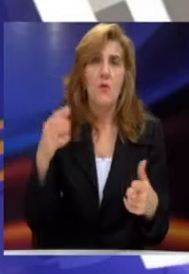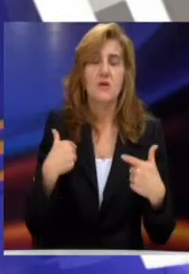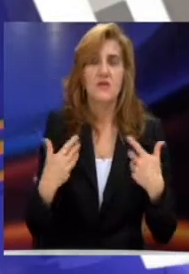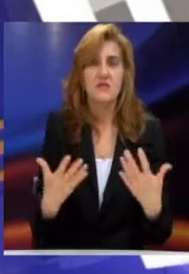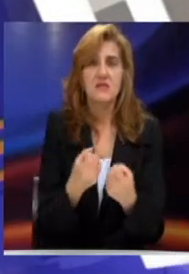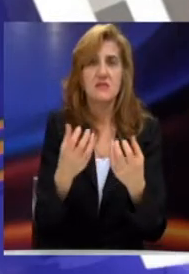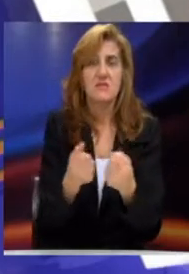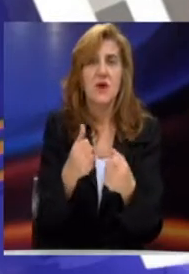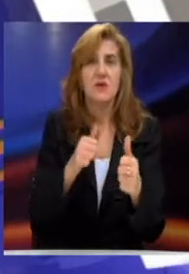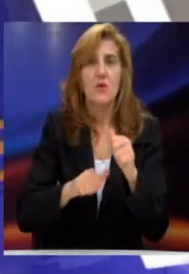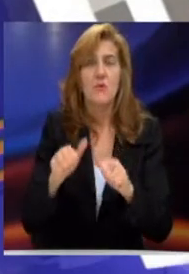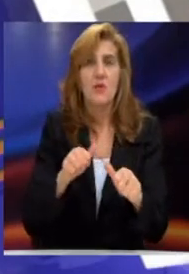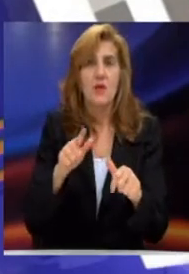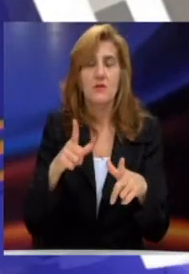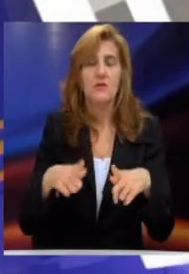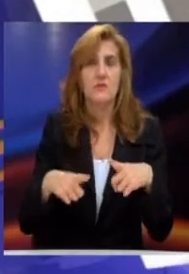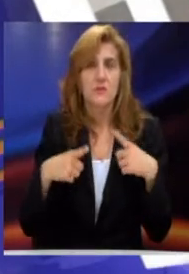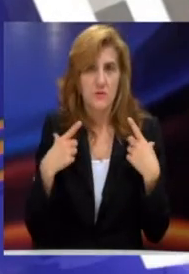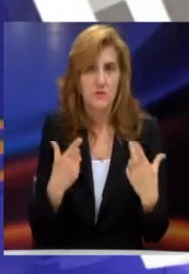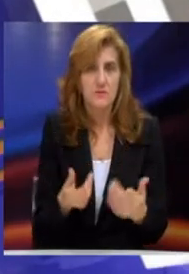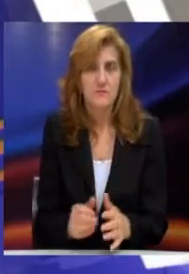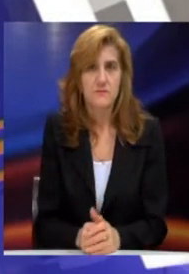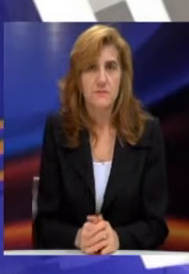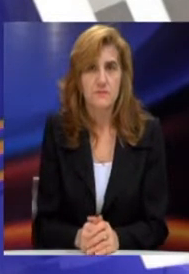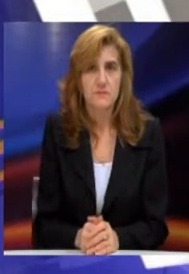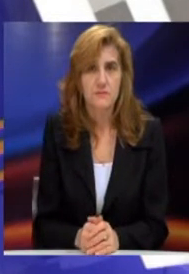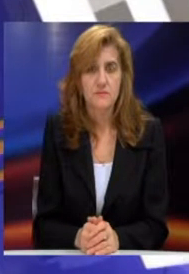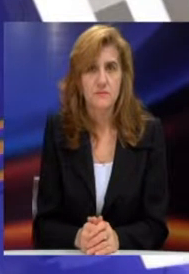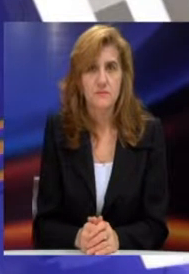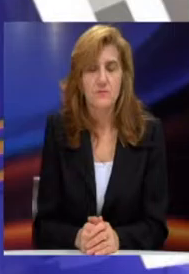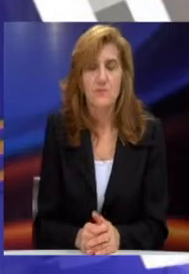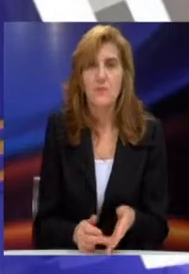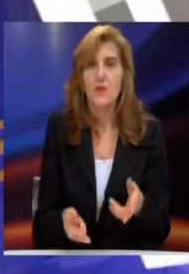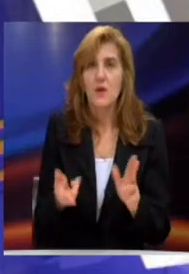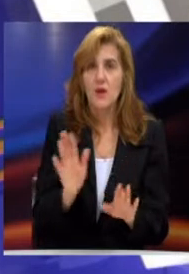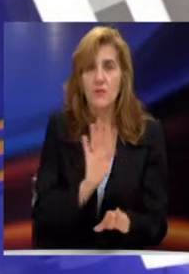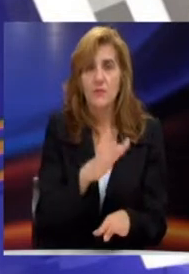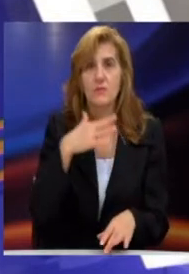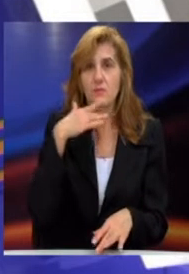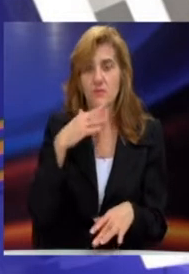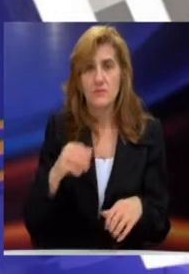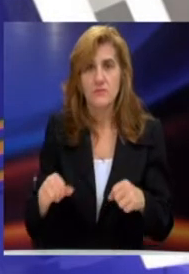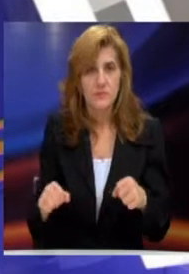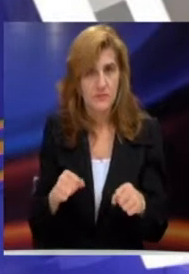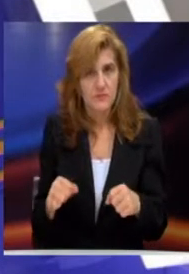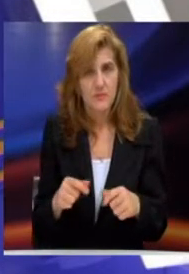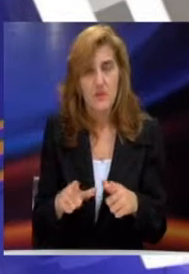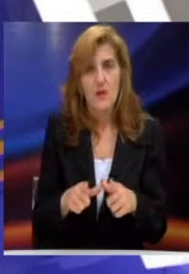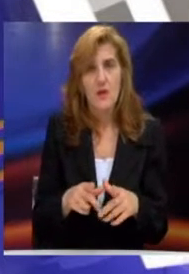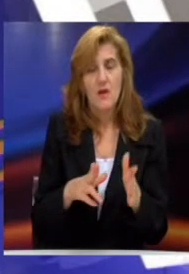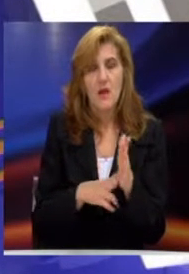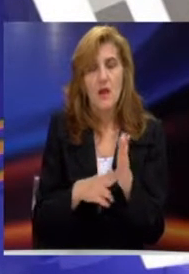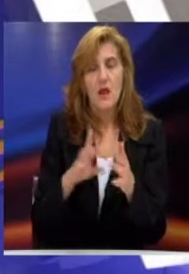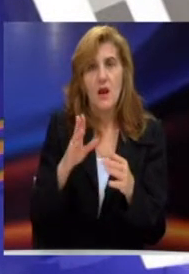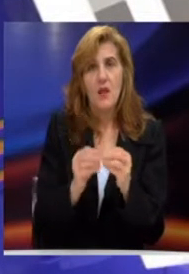spašenih života, to znači bolji standard življenja, to znači kvalitetnije lečenje. Kako je prema rečima direktora Uprave za kapitalno ulaganje